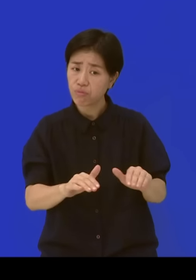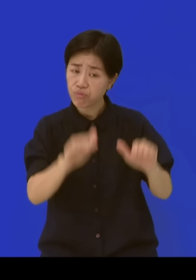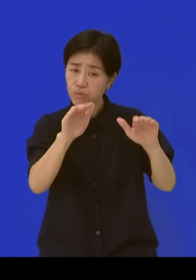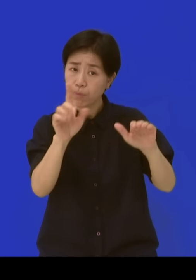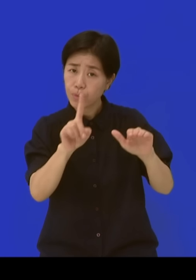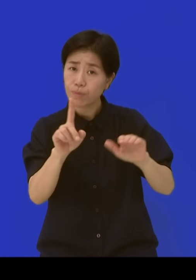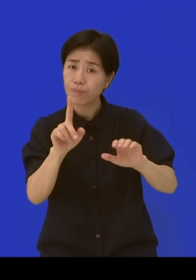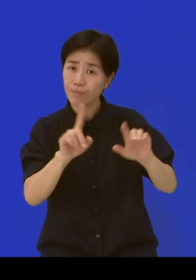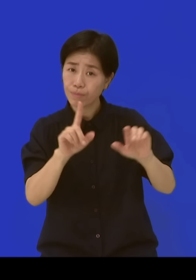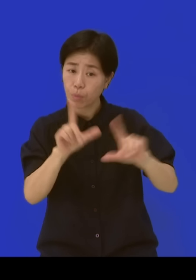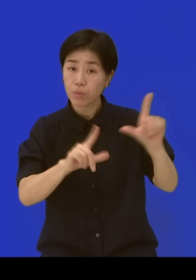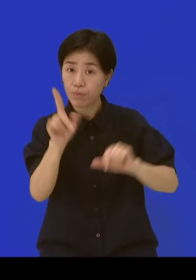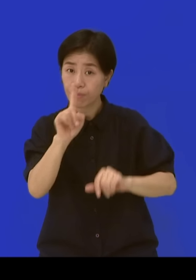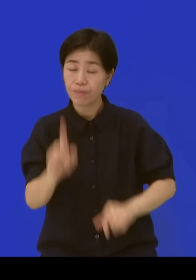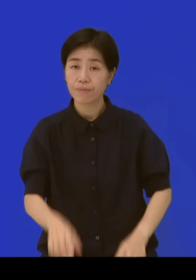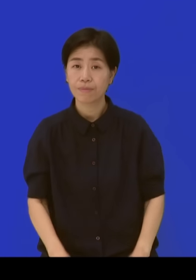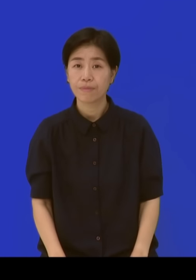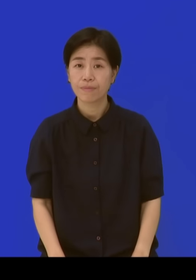사실은